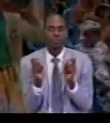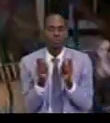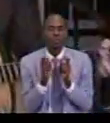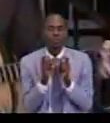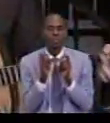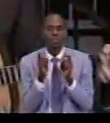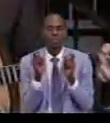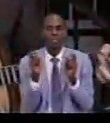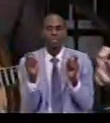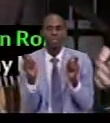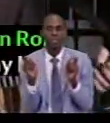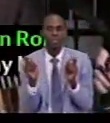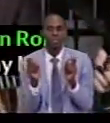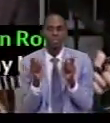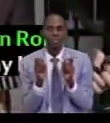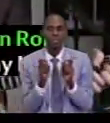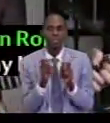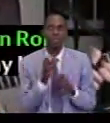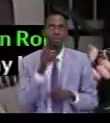alléluia,